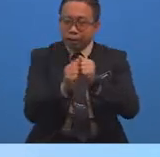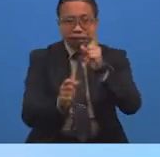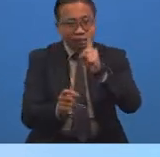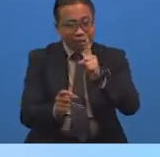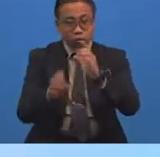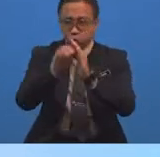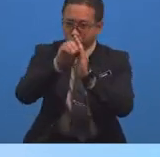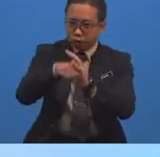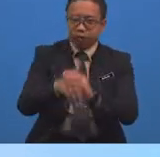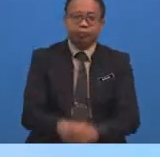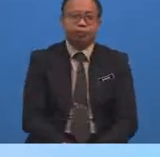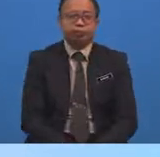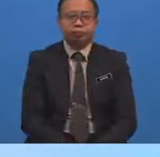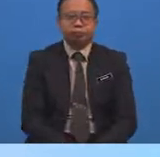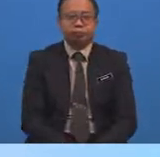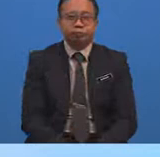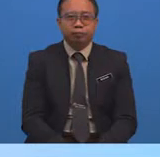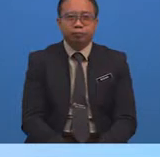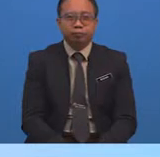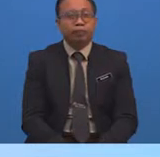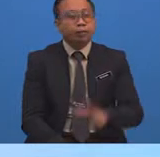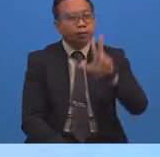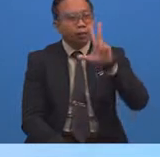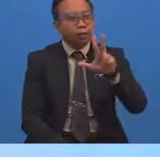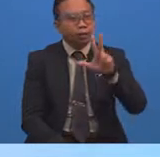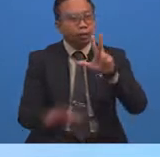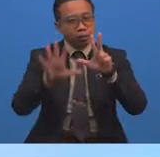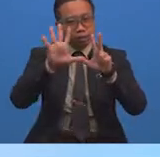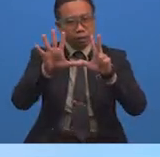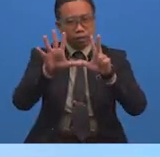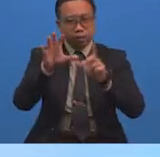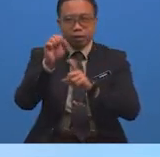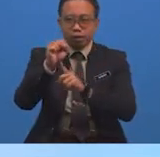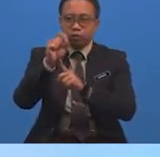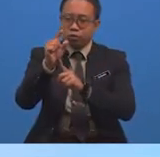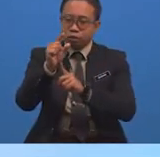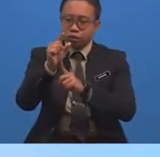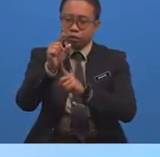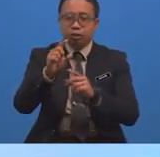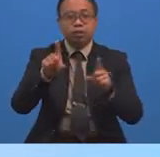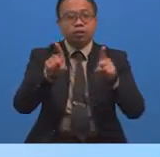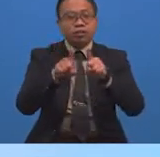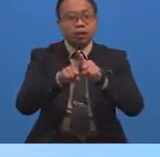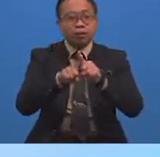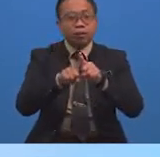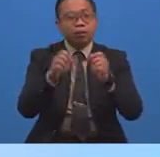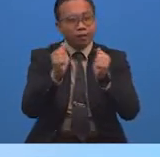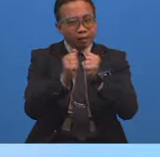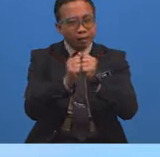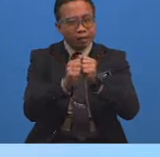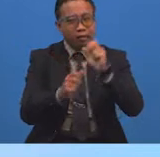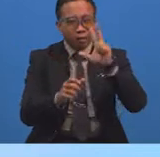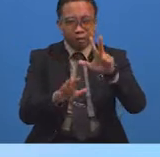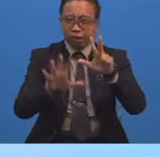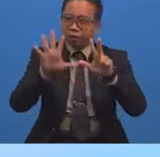satunya ini make 35 sengatan bersamaan